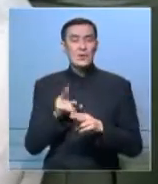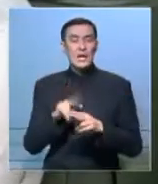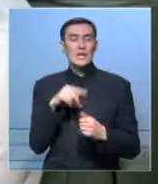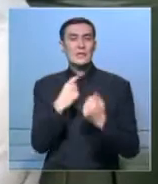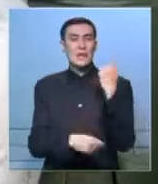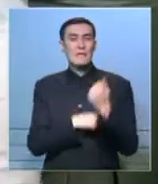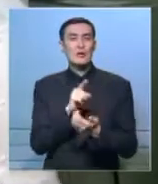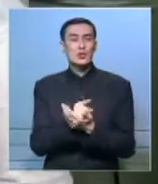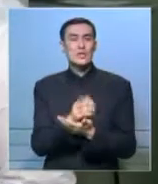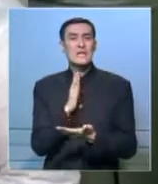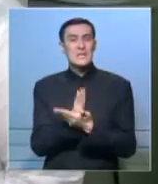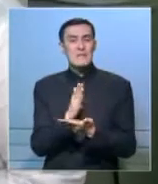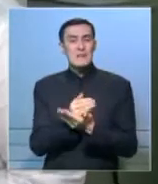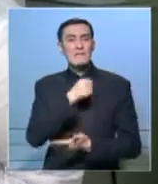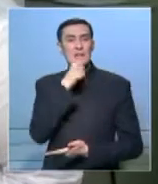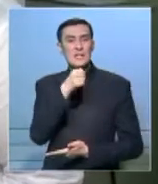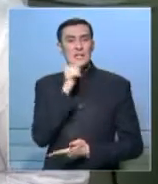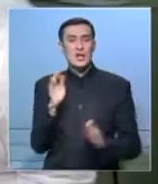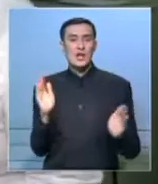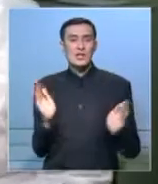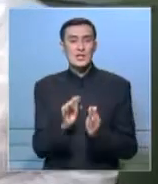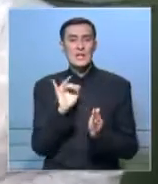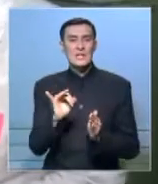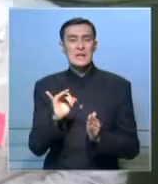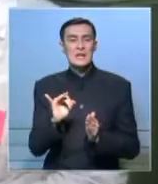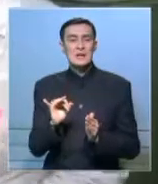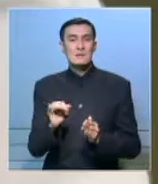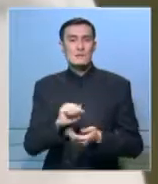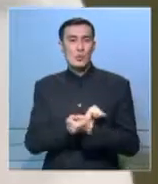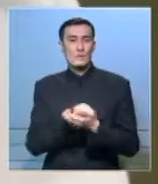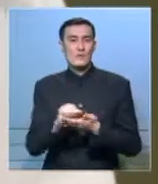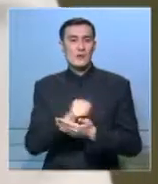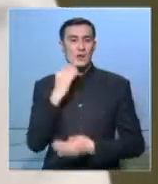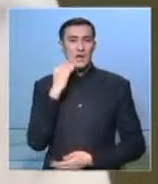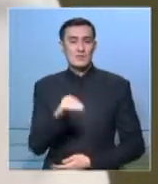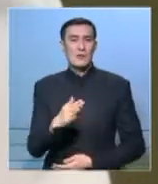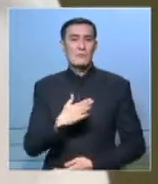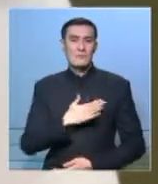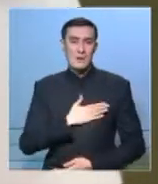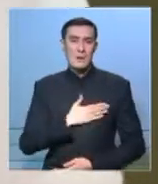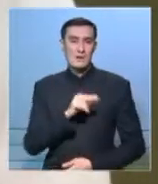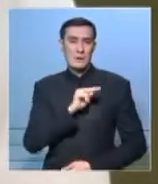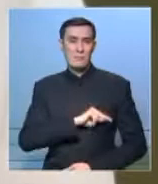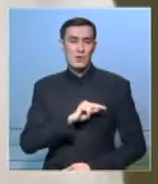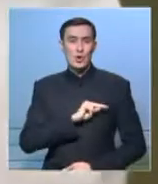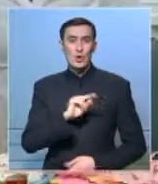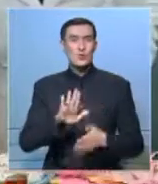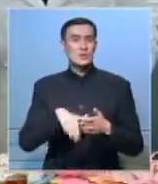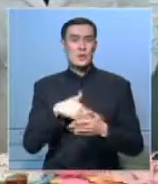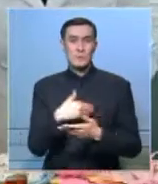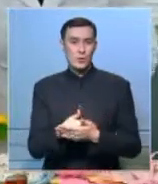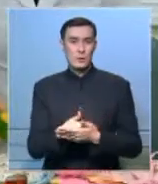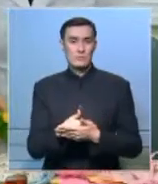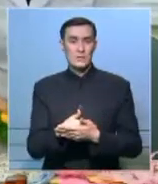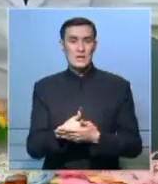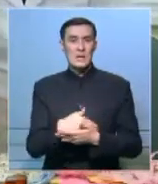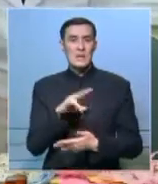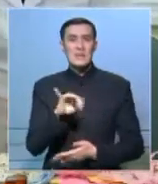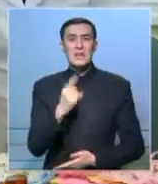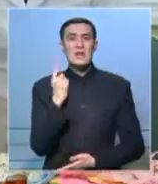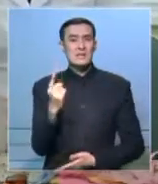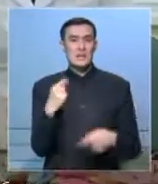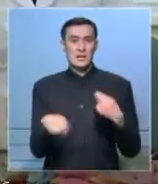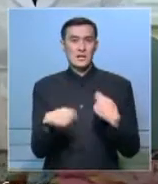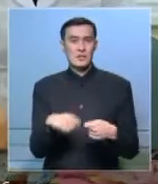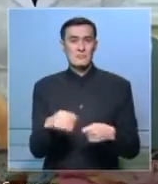товар должен иметь возрастные ограничения и сертификат качества. К сожалению, в моей практике до сих пор ни один розничный